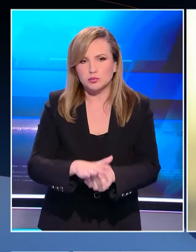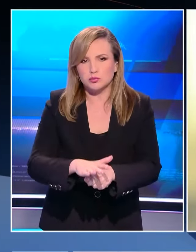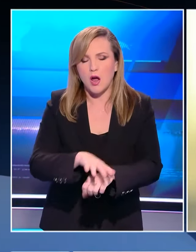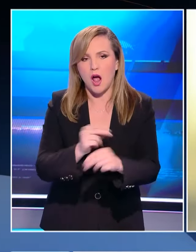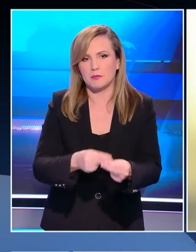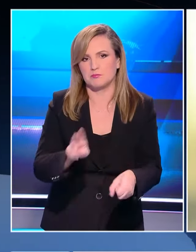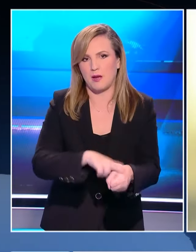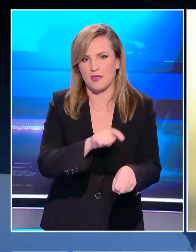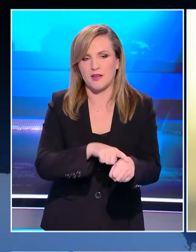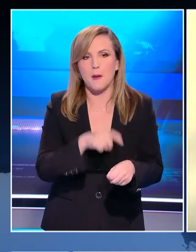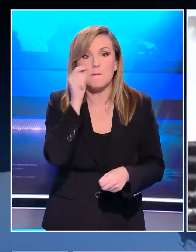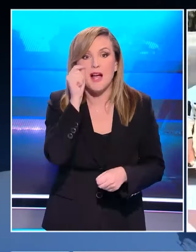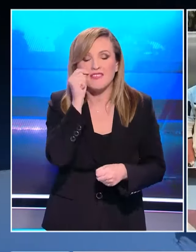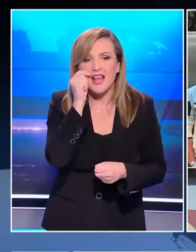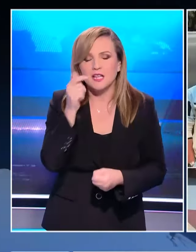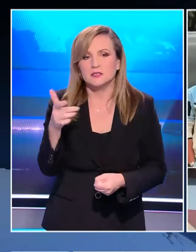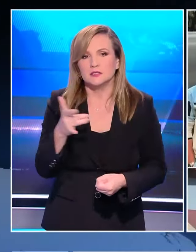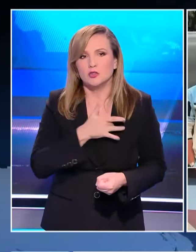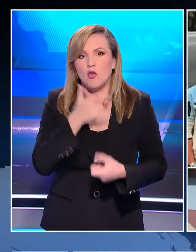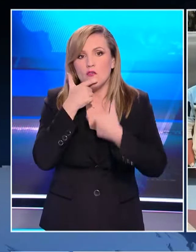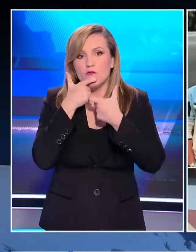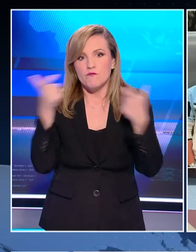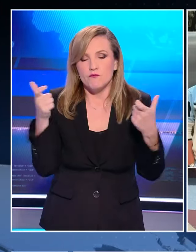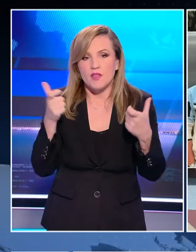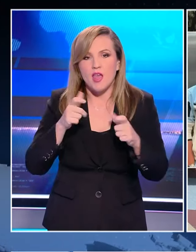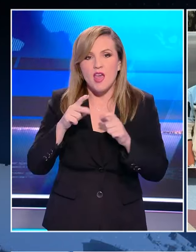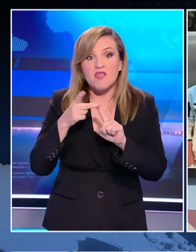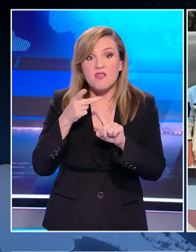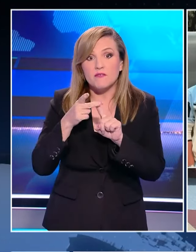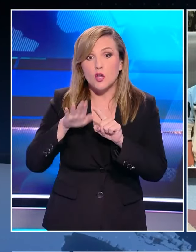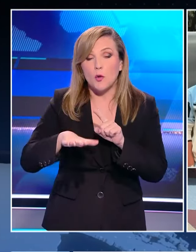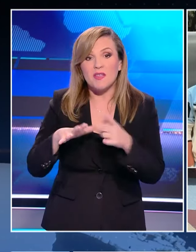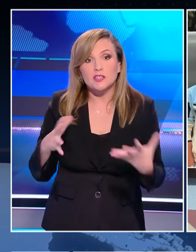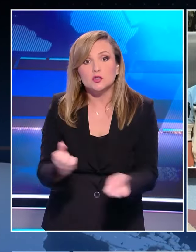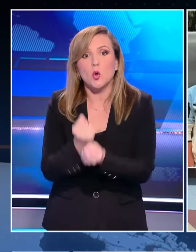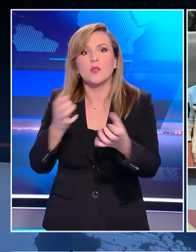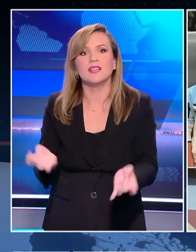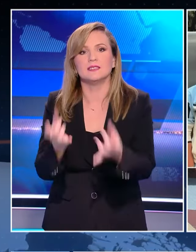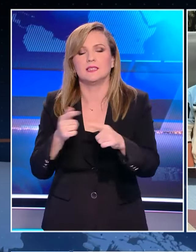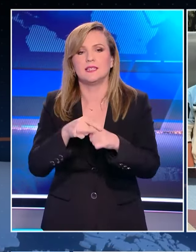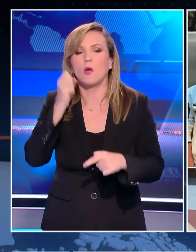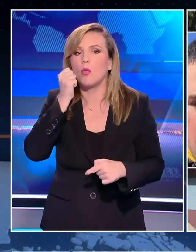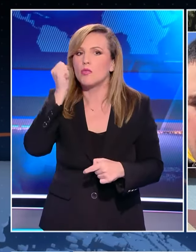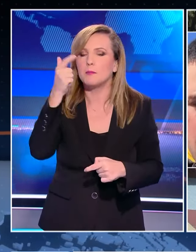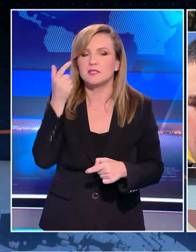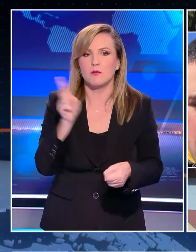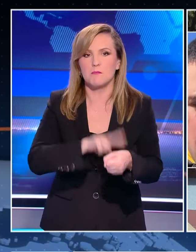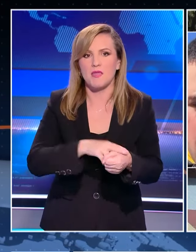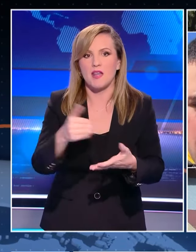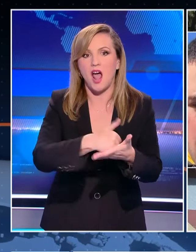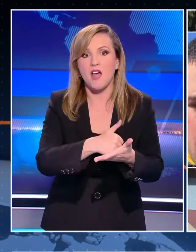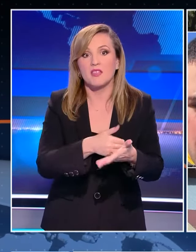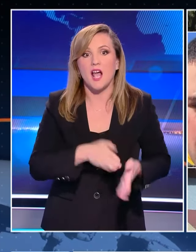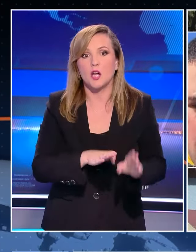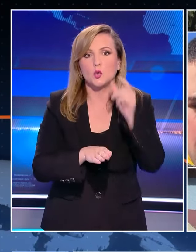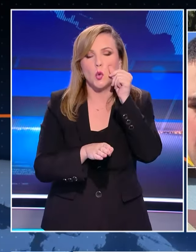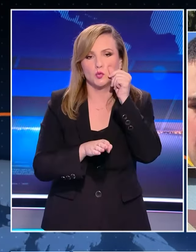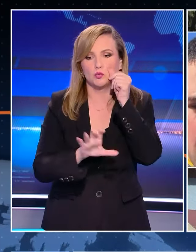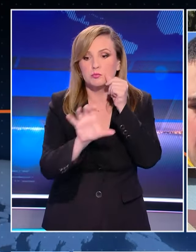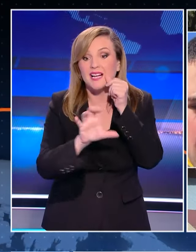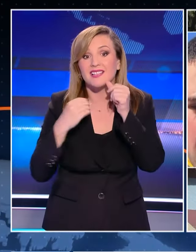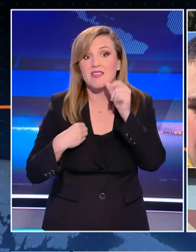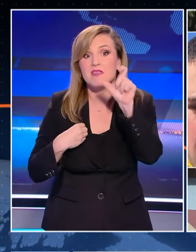του 19χρονου ξεσπά. Γλίτωσε το δεύτερο παιδί μου κατά λάθος. Δεν μπορώ να το πιστέψω ότι έχασα το γιο μου άδικα. Ψάξτε να βρείτε